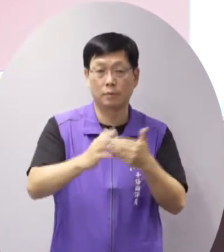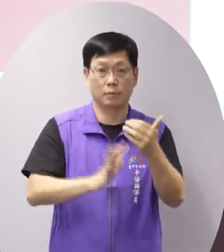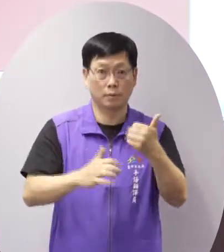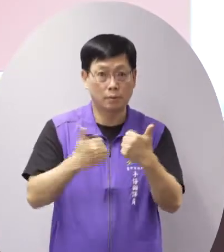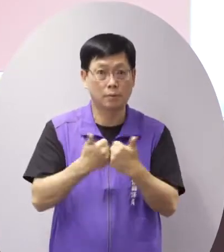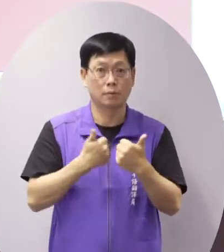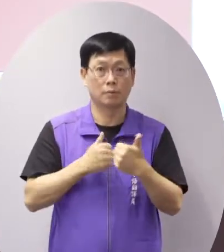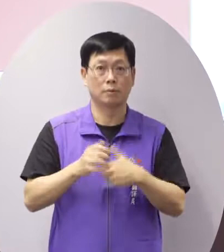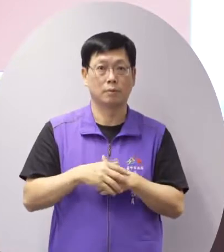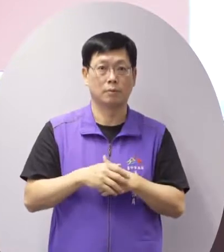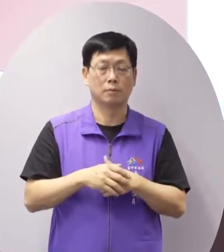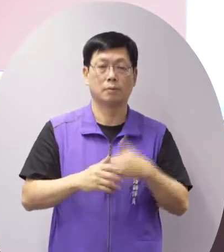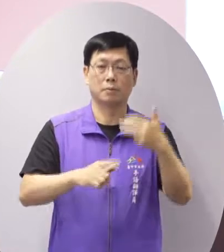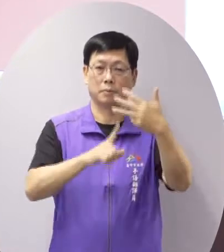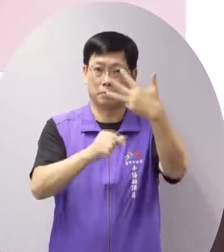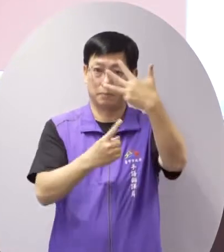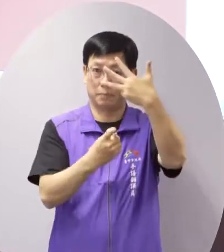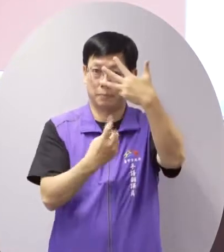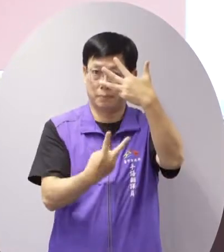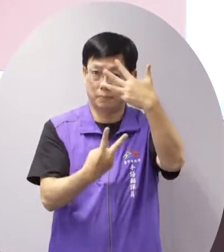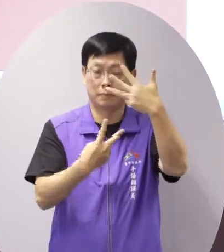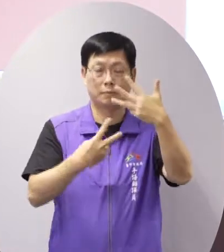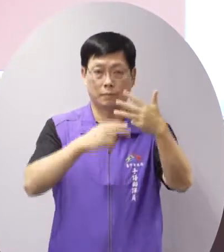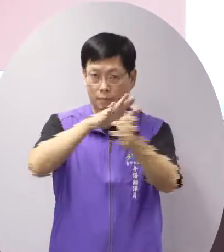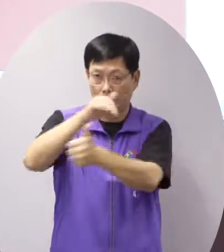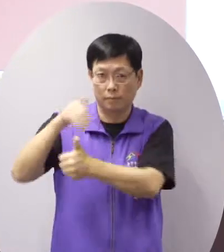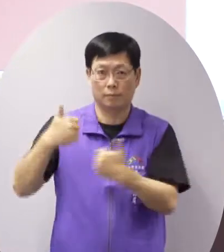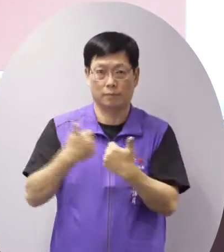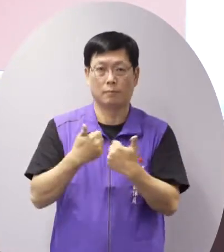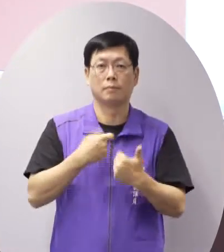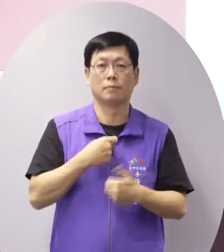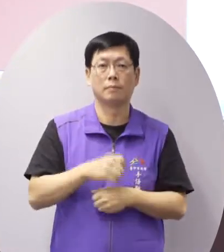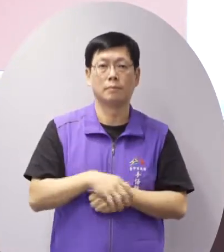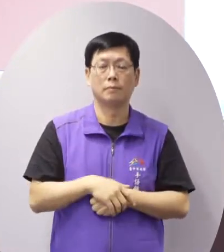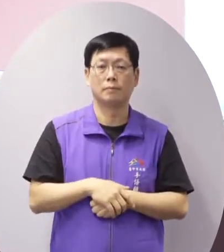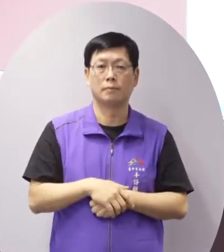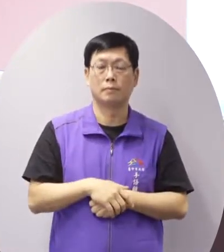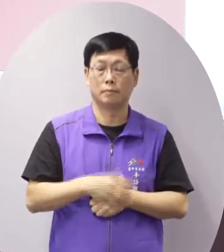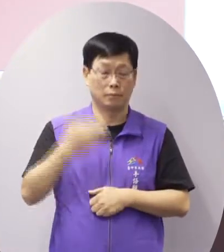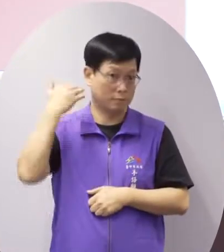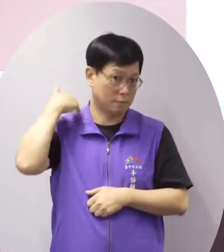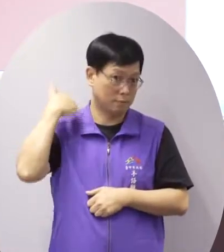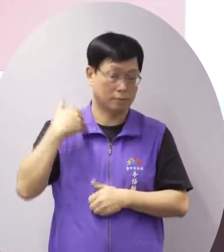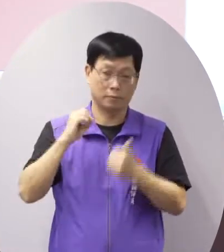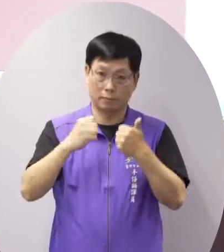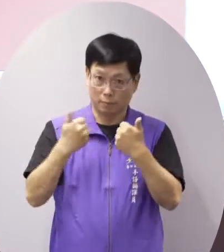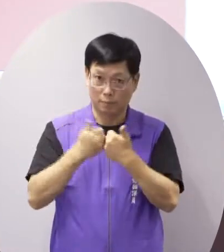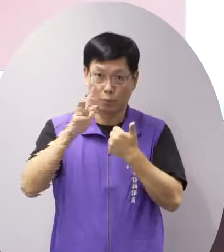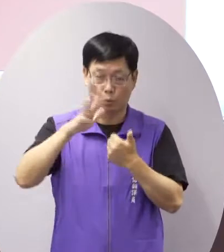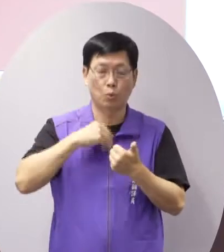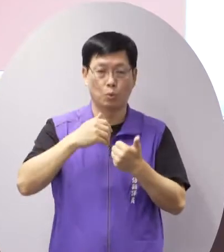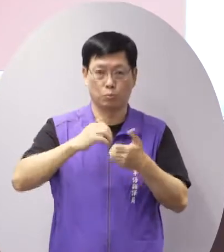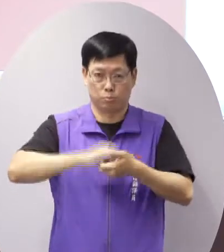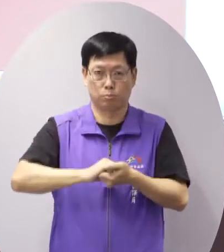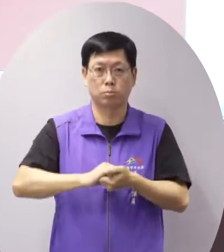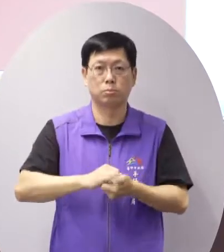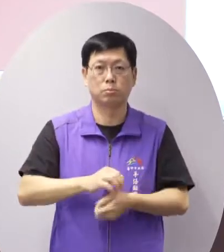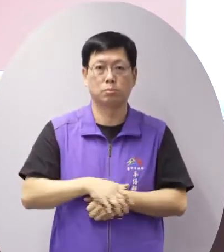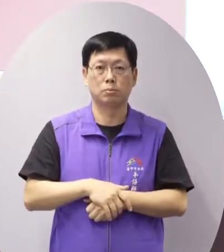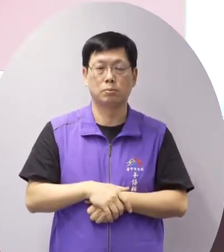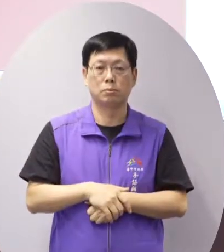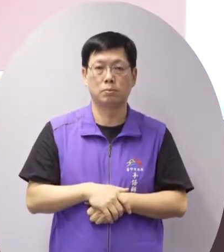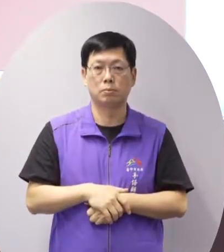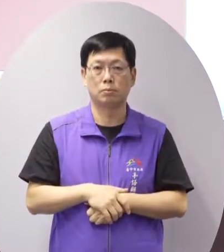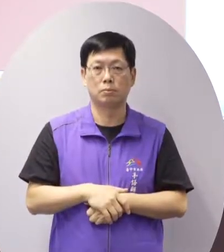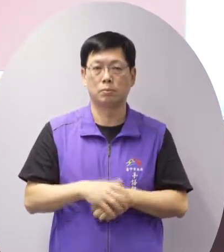在8月12号要召开。那么在上次议会的时候，就